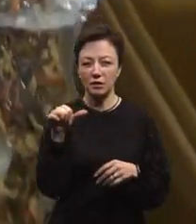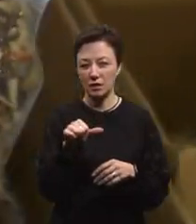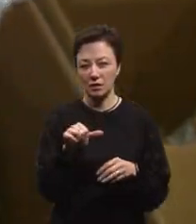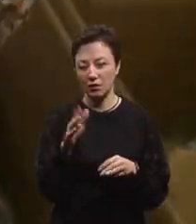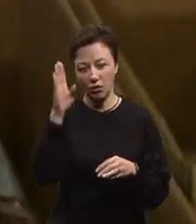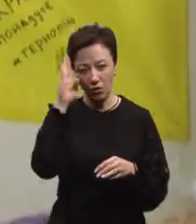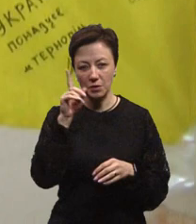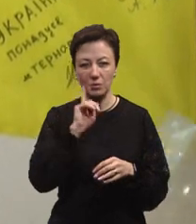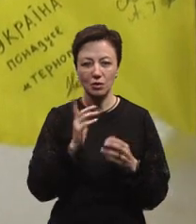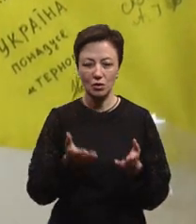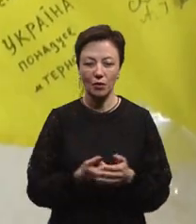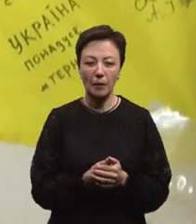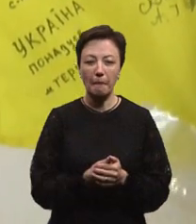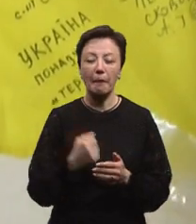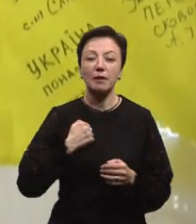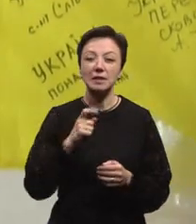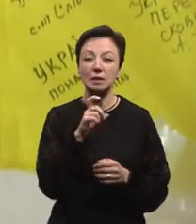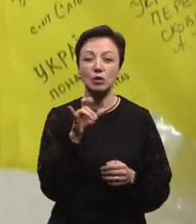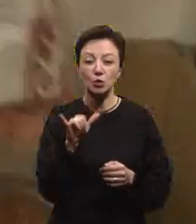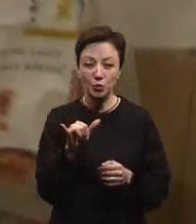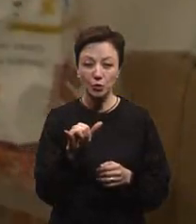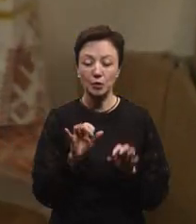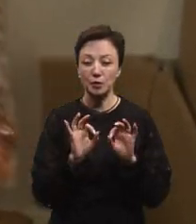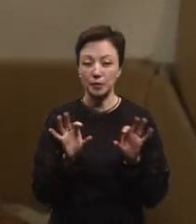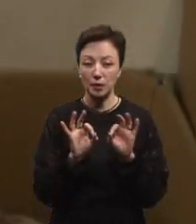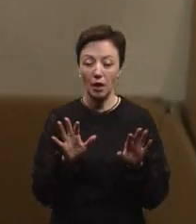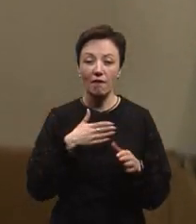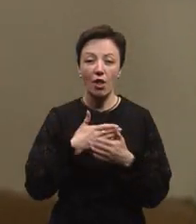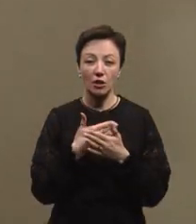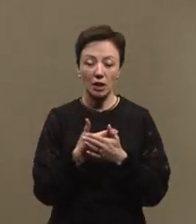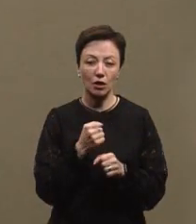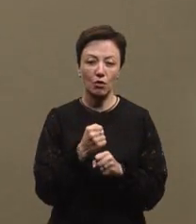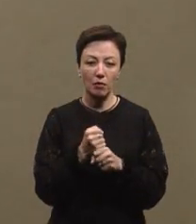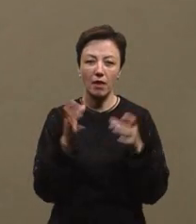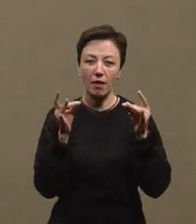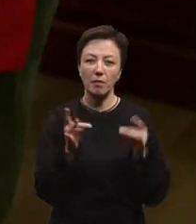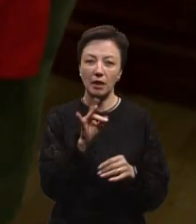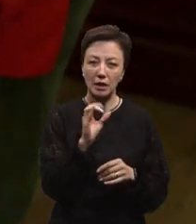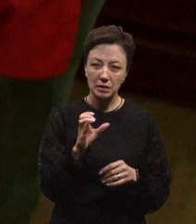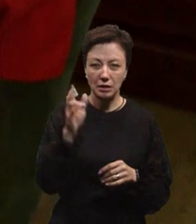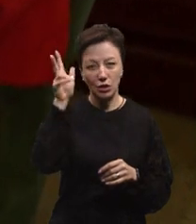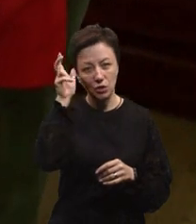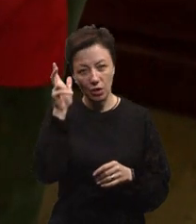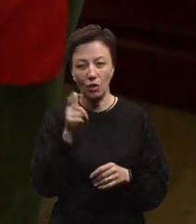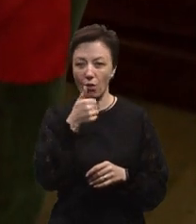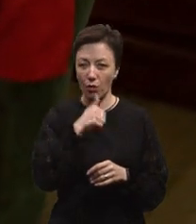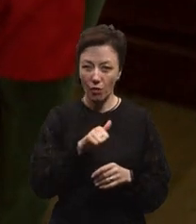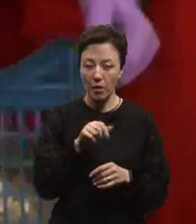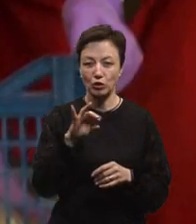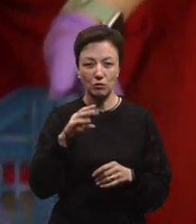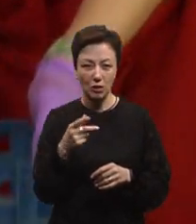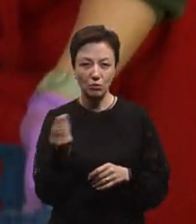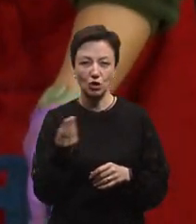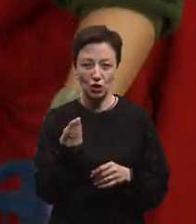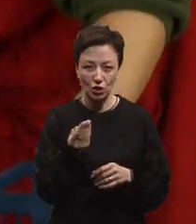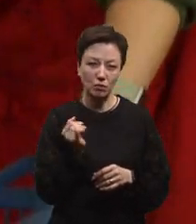хлопцям смачного для квітів ЗСУ за словами Ірини Мироненко волонтери також роблять набори з рисовим гречаним гороховим ячмінним